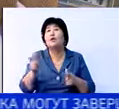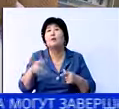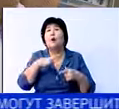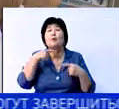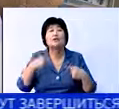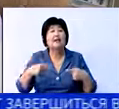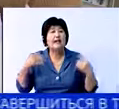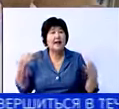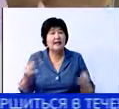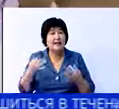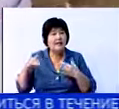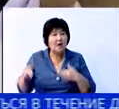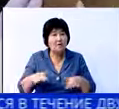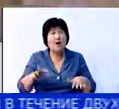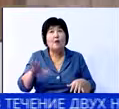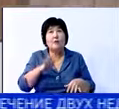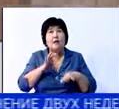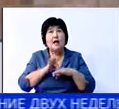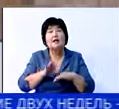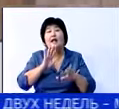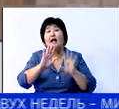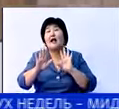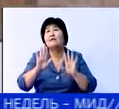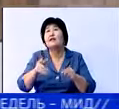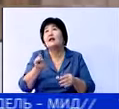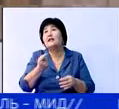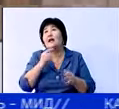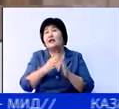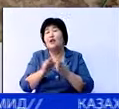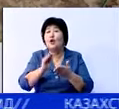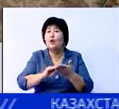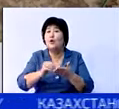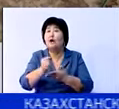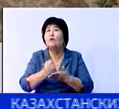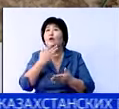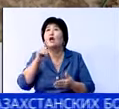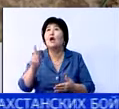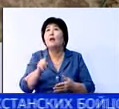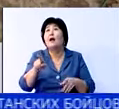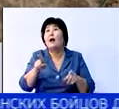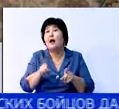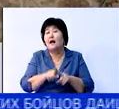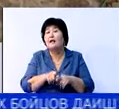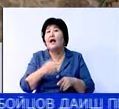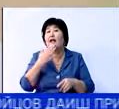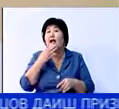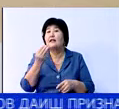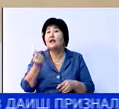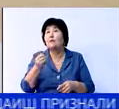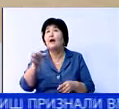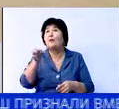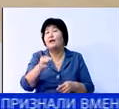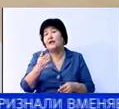множество интересных мероприятий. Были организованы выставки редких книг и рукописей из фондов музея, а также ко дню национальной валюты